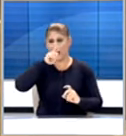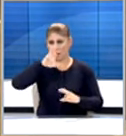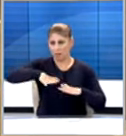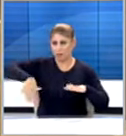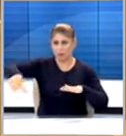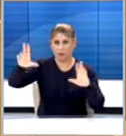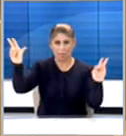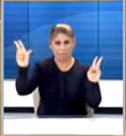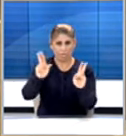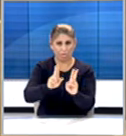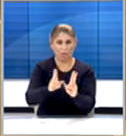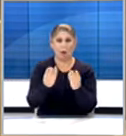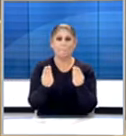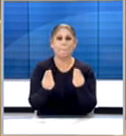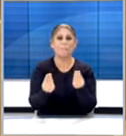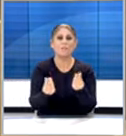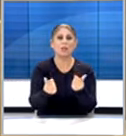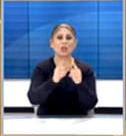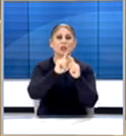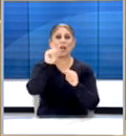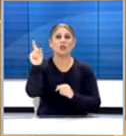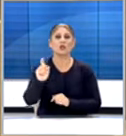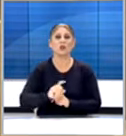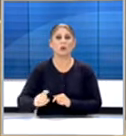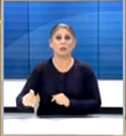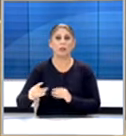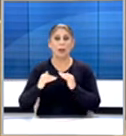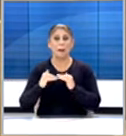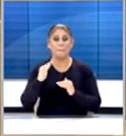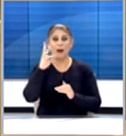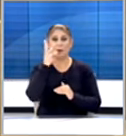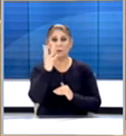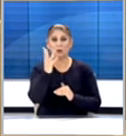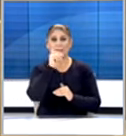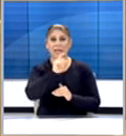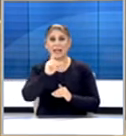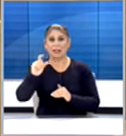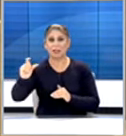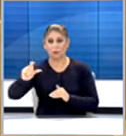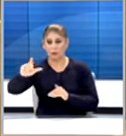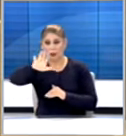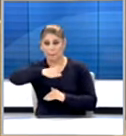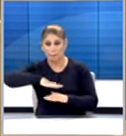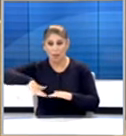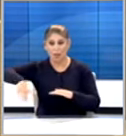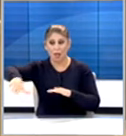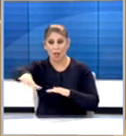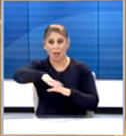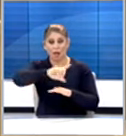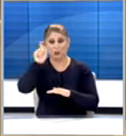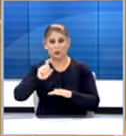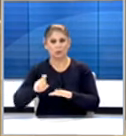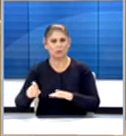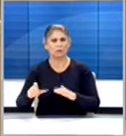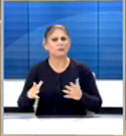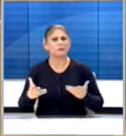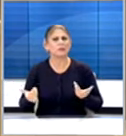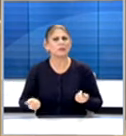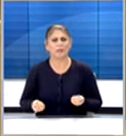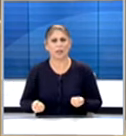ζωής. Πάνω από 3 εκατομμύρια ζουν σε αυτή την περιοχή. Τι θα